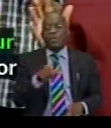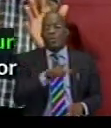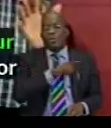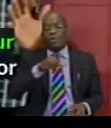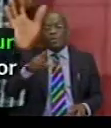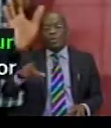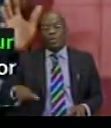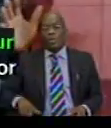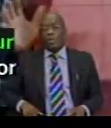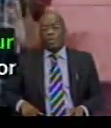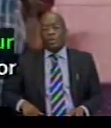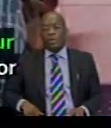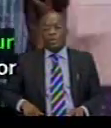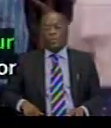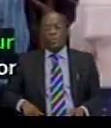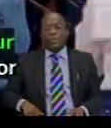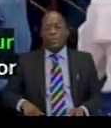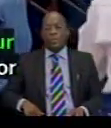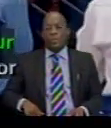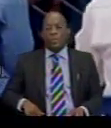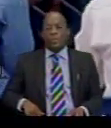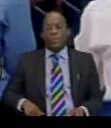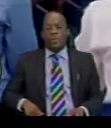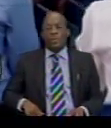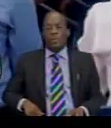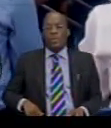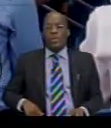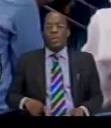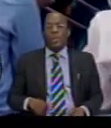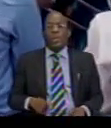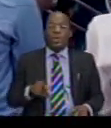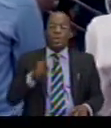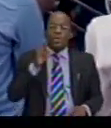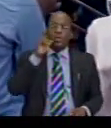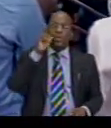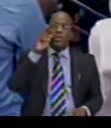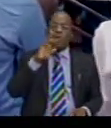le chanter fort, béni.